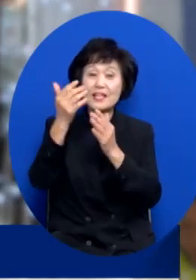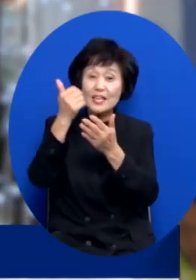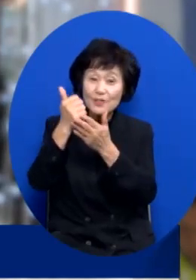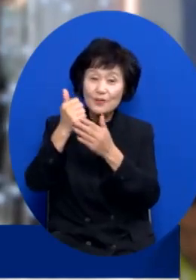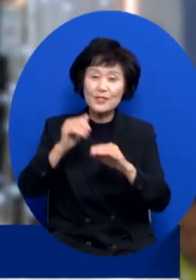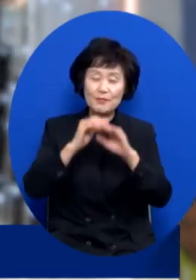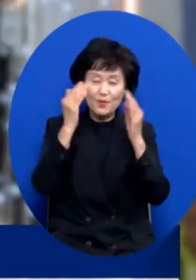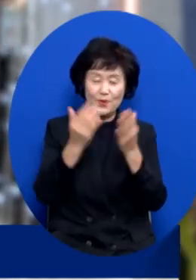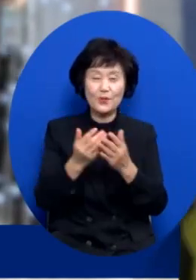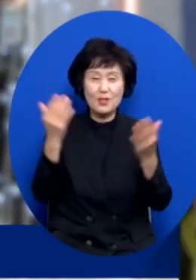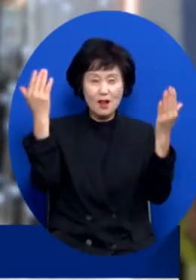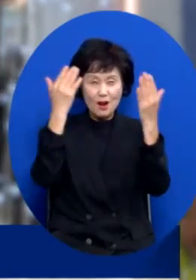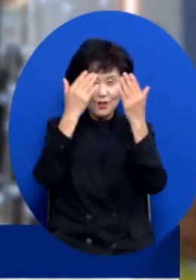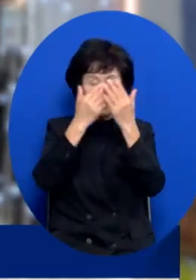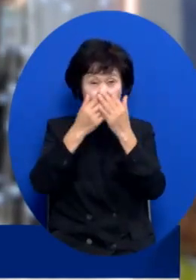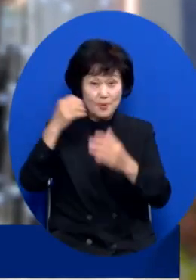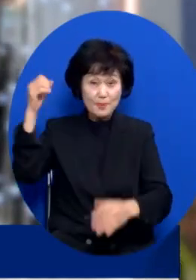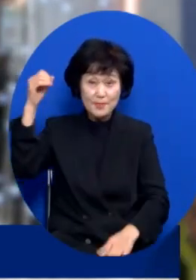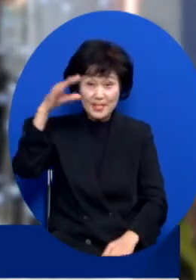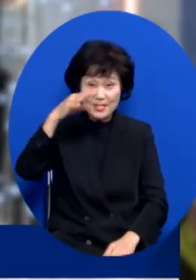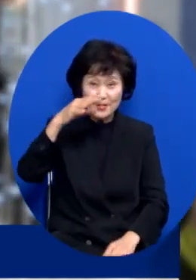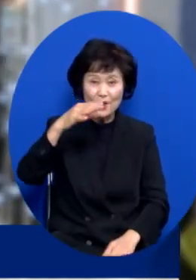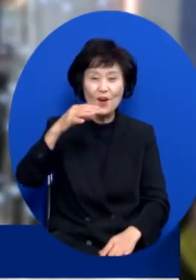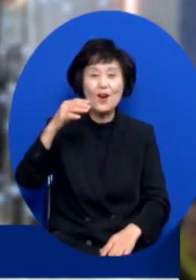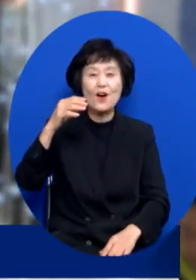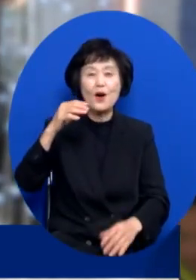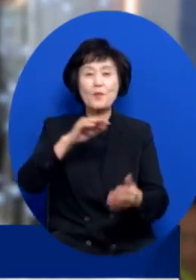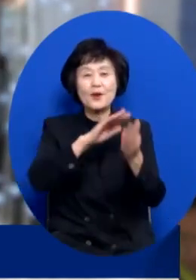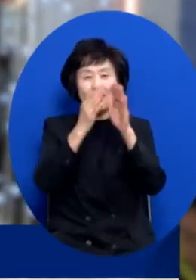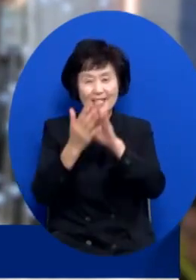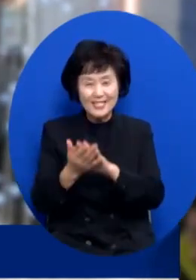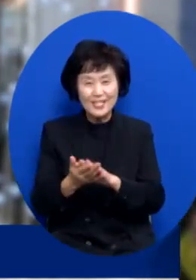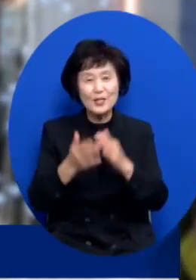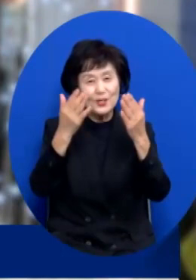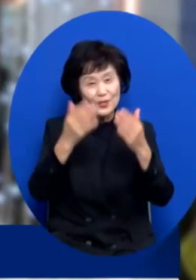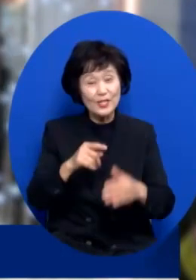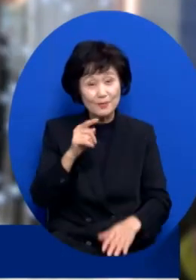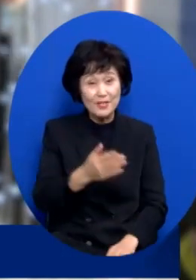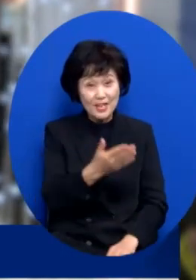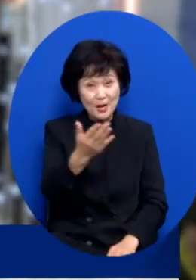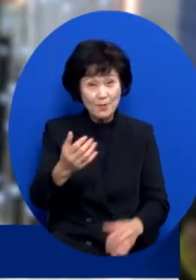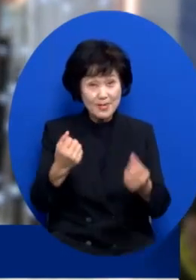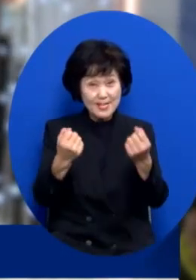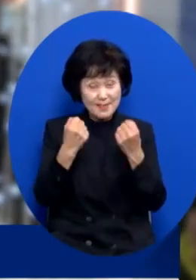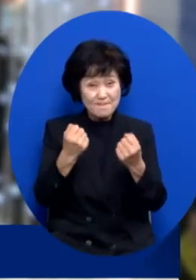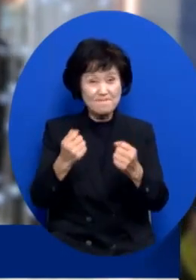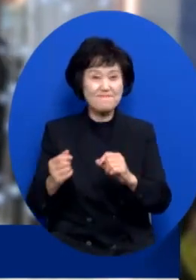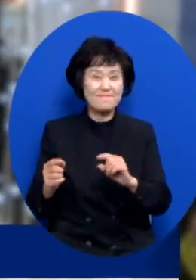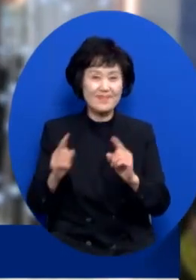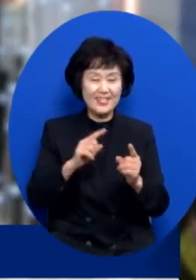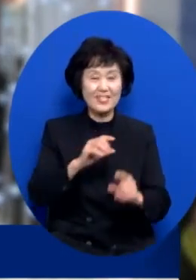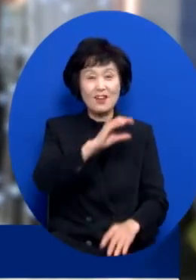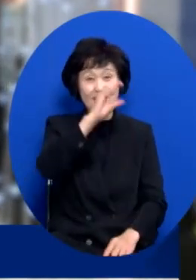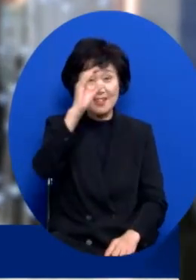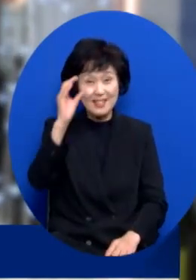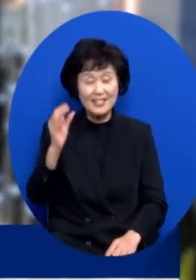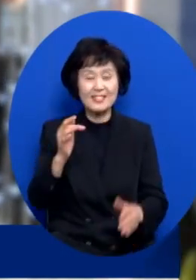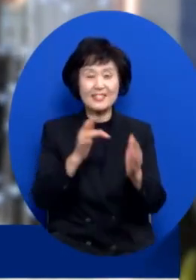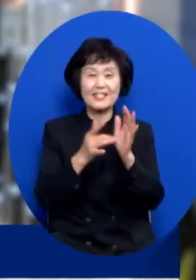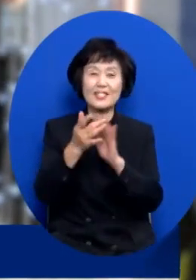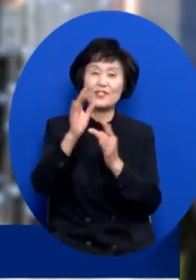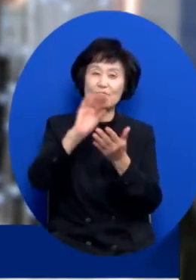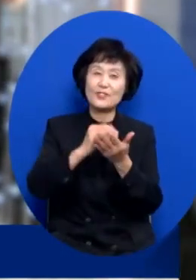어두움을 빛으로 변화시켜 주실 것입니다. 대구 시민 여러분 힘내시고 이 성탄절 예수 그리스도와